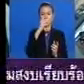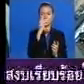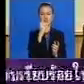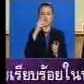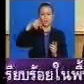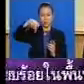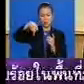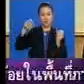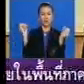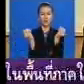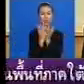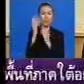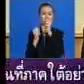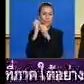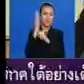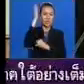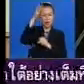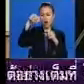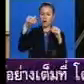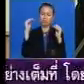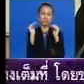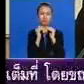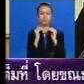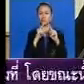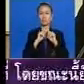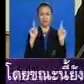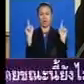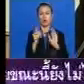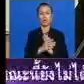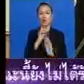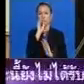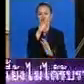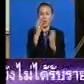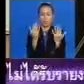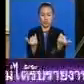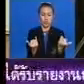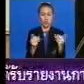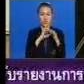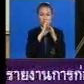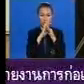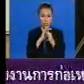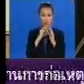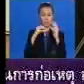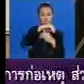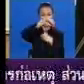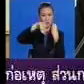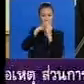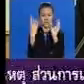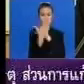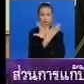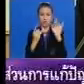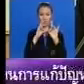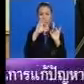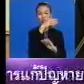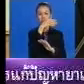ปีนี้ด้านนายโคทมอารยานะครับประธานที่ปรึกษาสภาเสรษฐกิจและสังคมแห่งชาติเห็นว่าเรื่องนี้เนี่ยเป็นปัญหาของการ